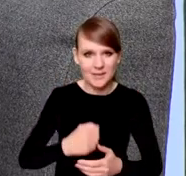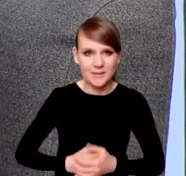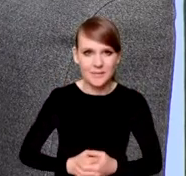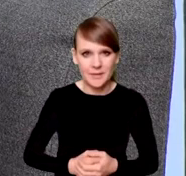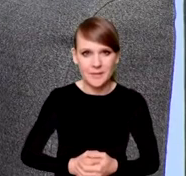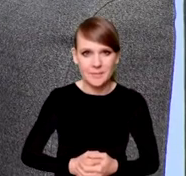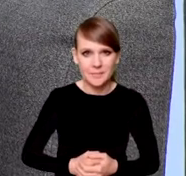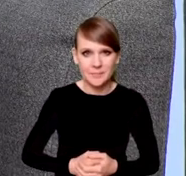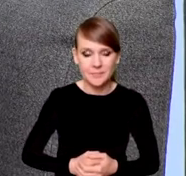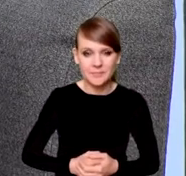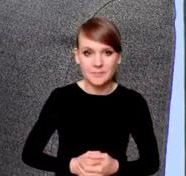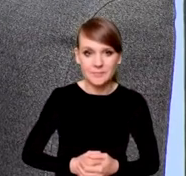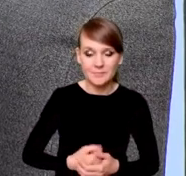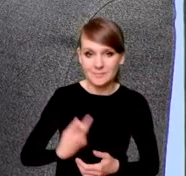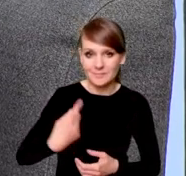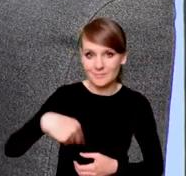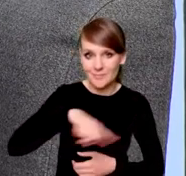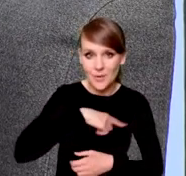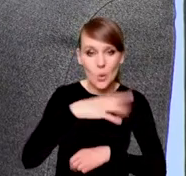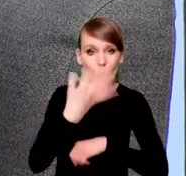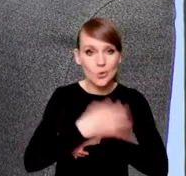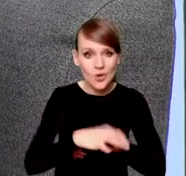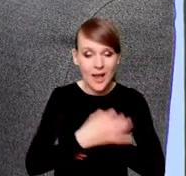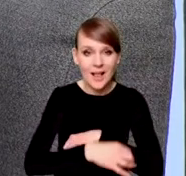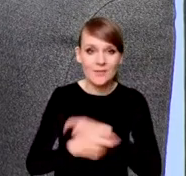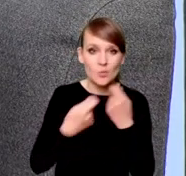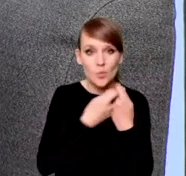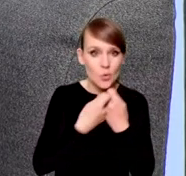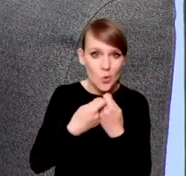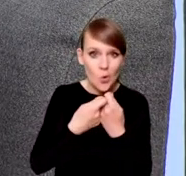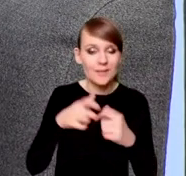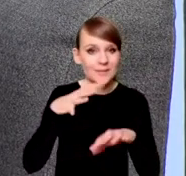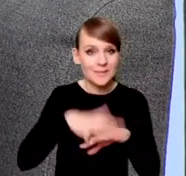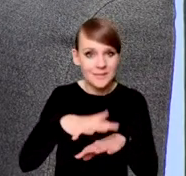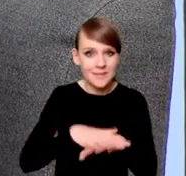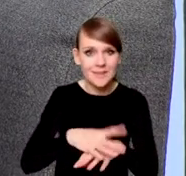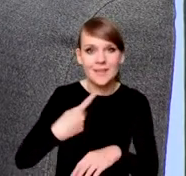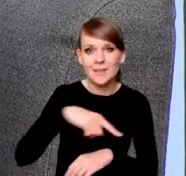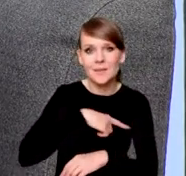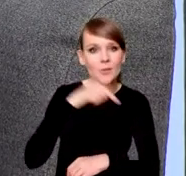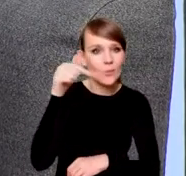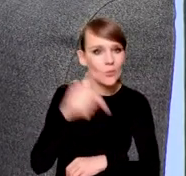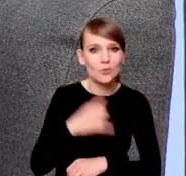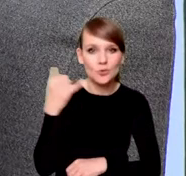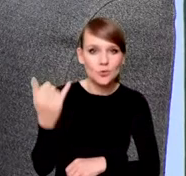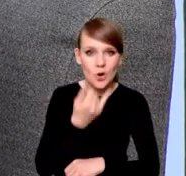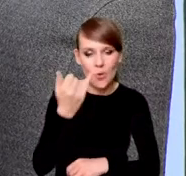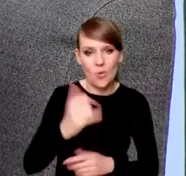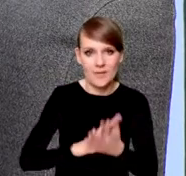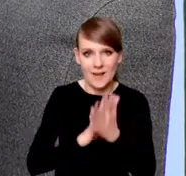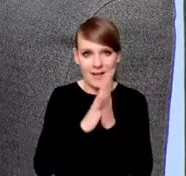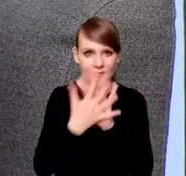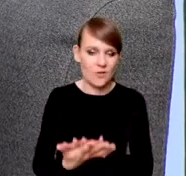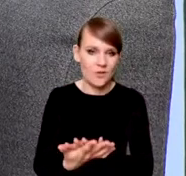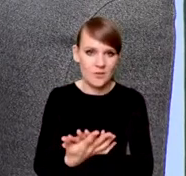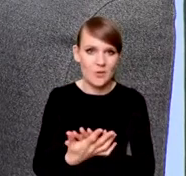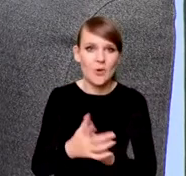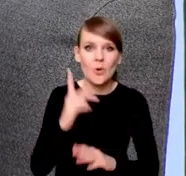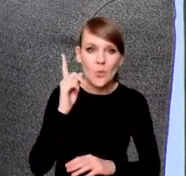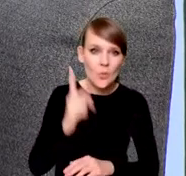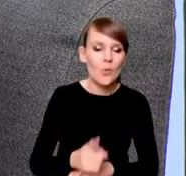my wszyscy jako uczelnie, jako wspólnota i jako system musimy być w nieustannej transformacji. W nieustannej